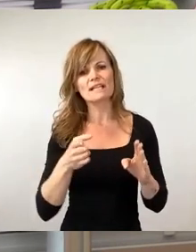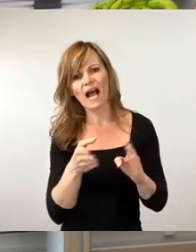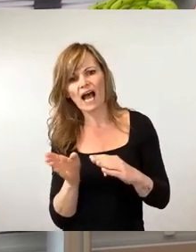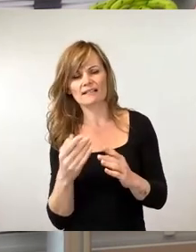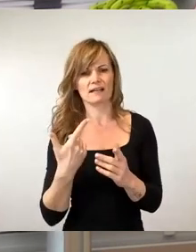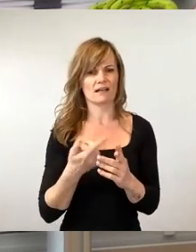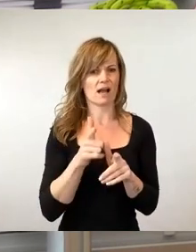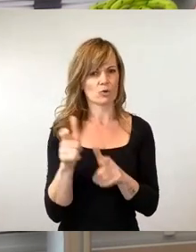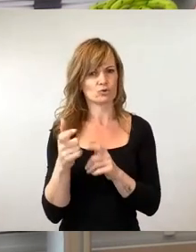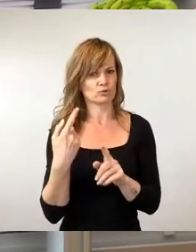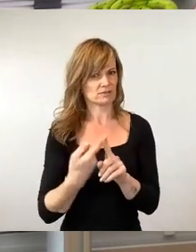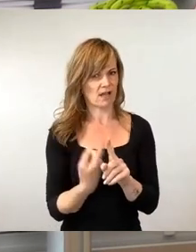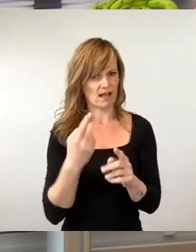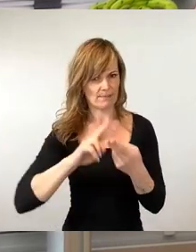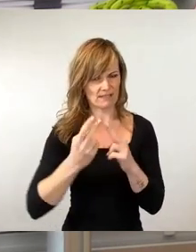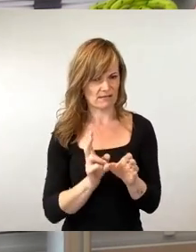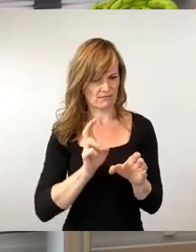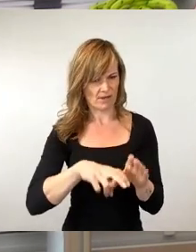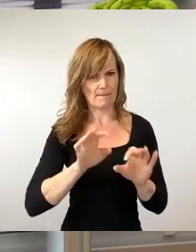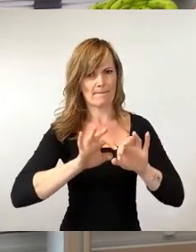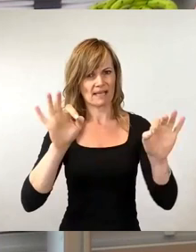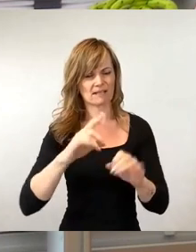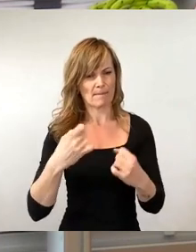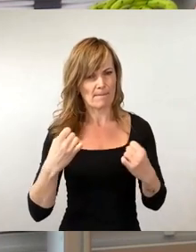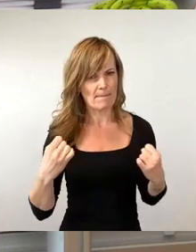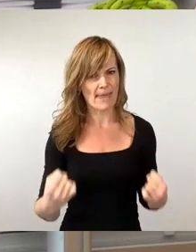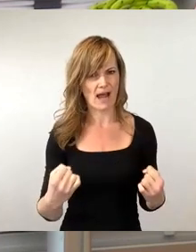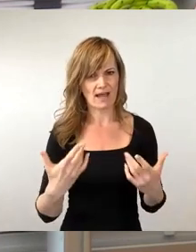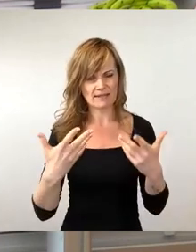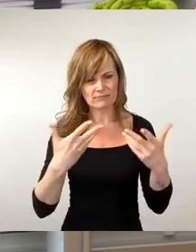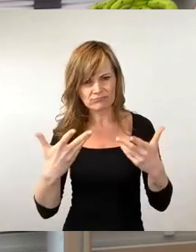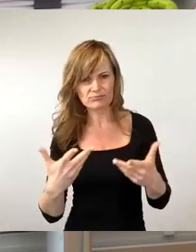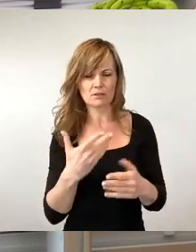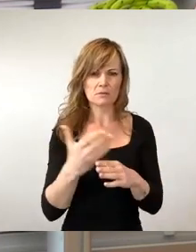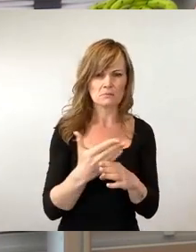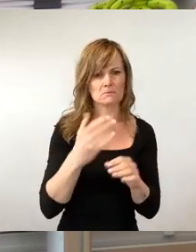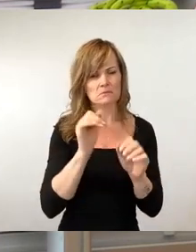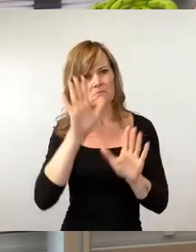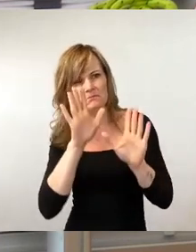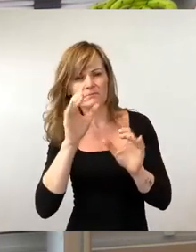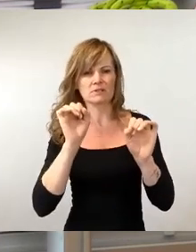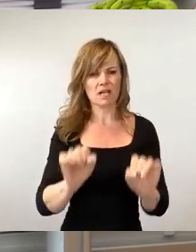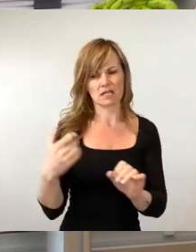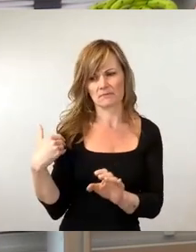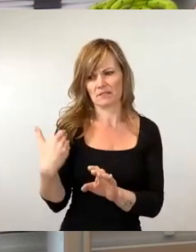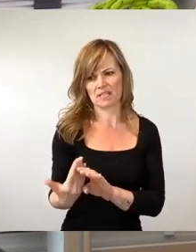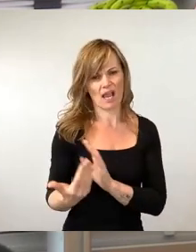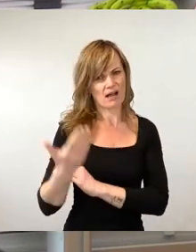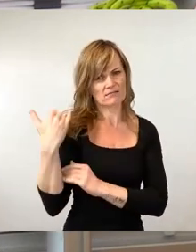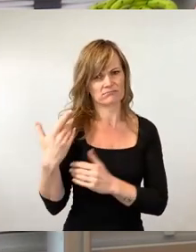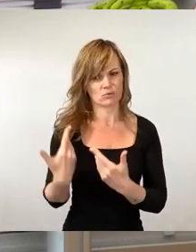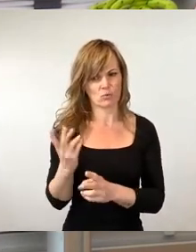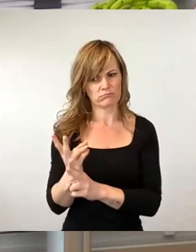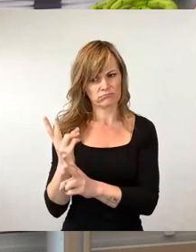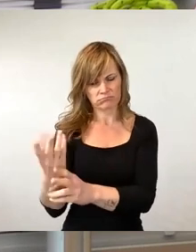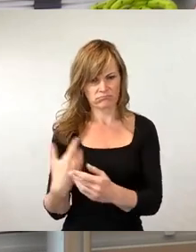Mitgliederanzahl besser die Mehrheitsverhältnisse im Rat abbilden würde, als das bisher der Fall gewesen ist. Ich habe das auch im Ältestenrat nachgefragt, gab es